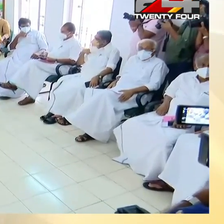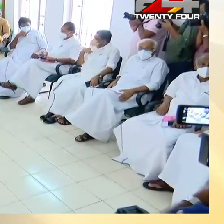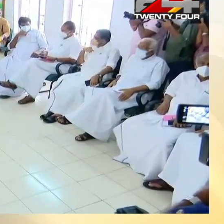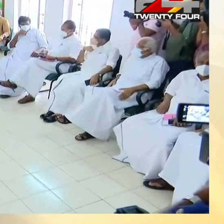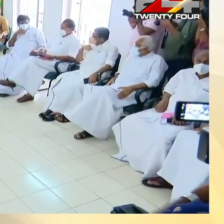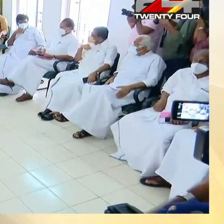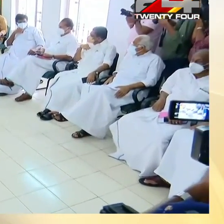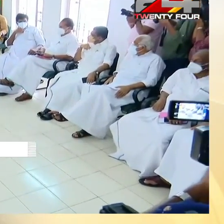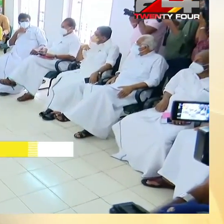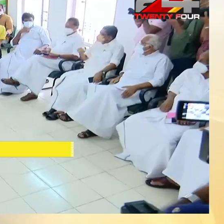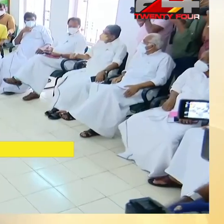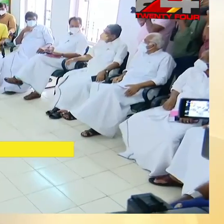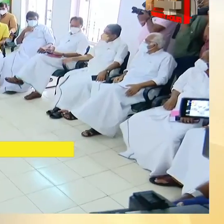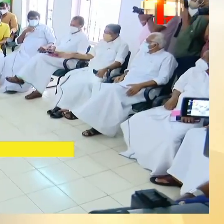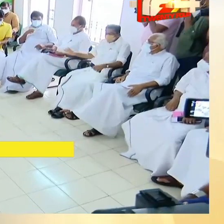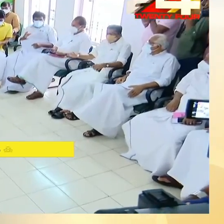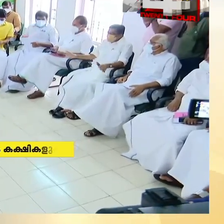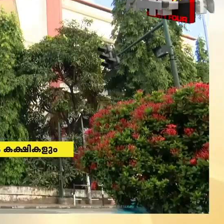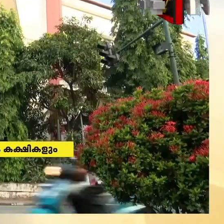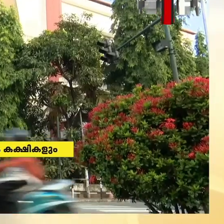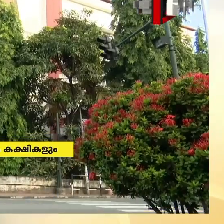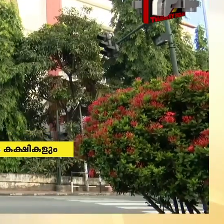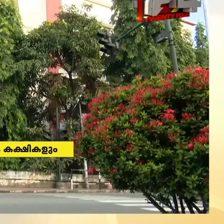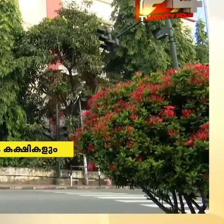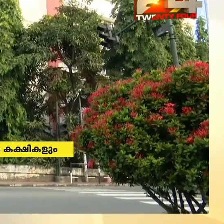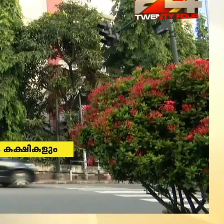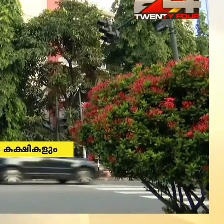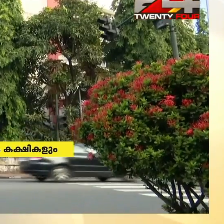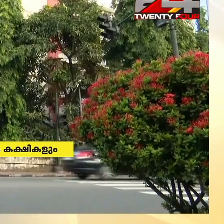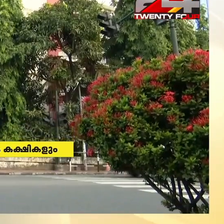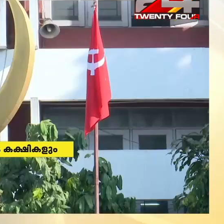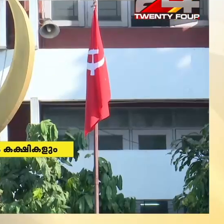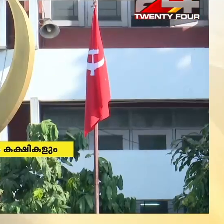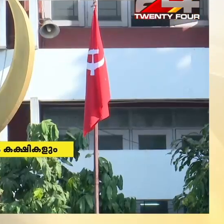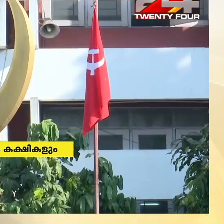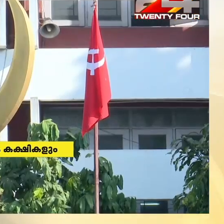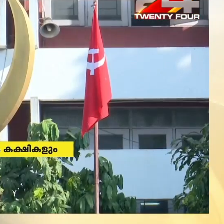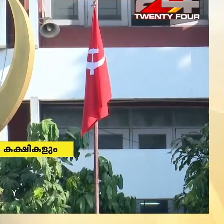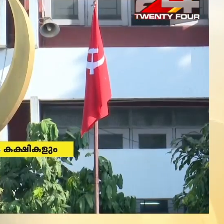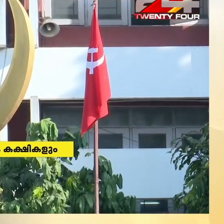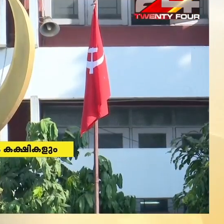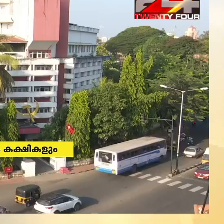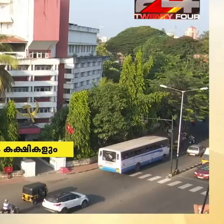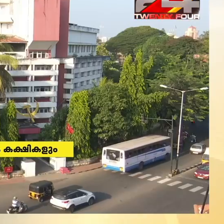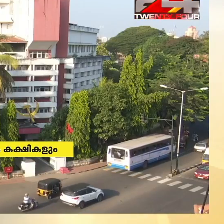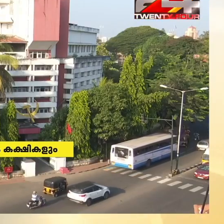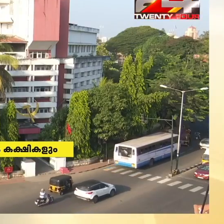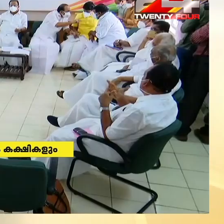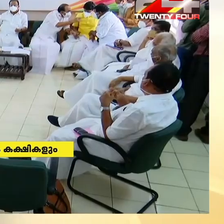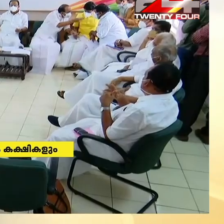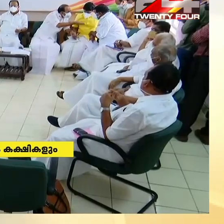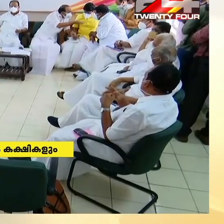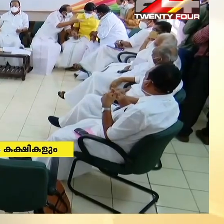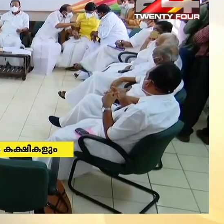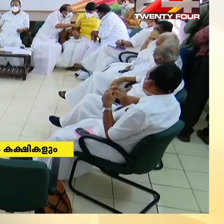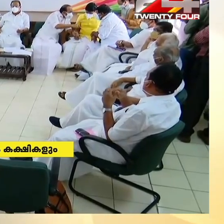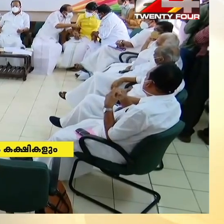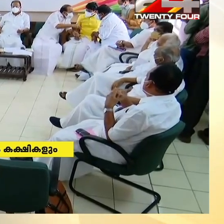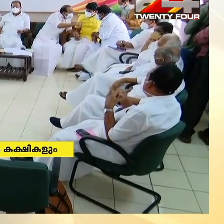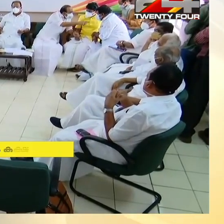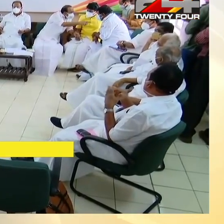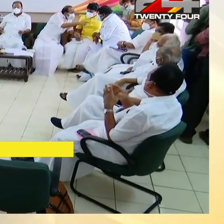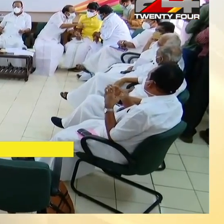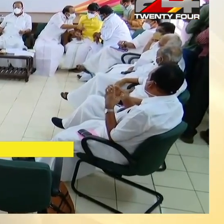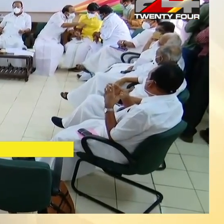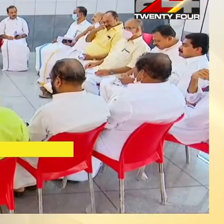രാജ്യസഭയിലേക്ക് ഒഴിവുവരുന്ന 3 സീറ്റുകളിലേക്ക് തെരഞ്ഞെടുപ്പ് പ്രഖ്യാപിച്ചെങ്കിലും LDFO UDFO സ്ഥാനാർത്ഥികളുടെ കാര്യത്തിൽ ഔദ്യോഗിക ചർച്ചകളിലേക്ക് കടന്നിട്ടില്ല. എങ്കിലും സീറ്റ്